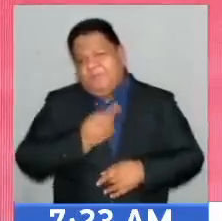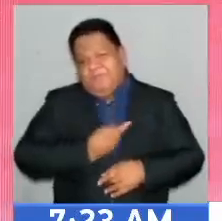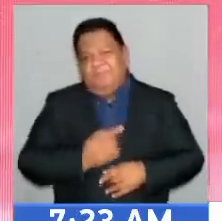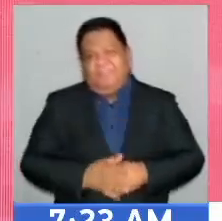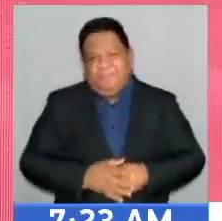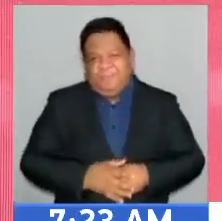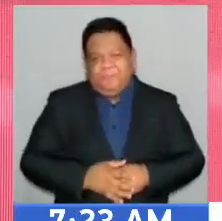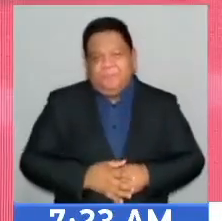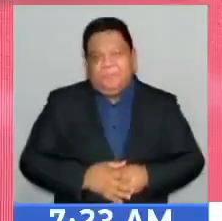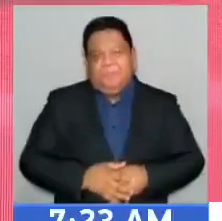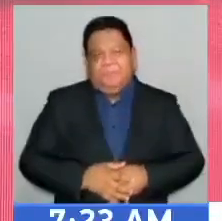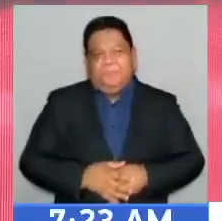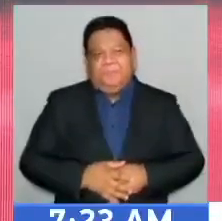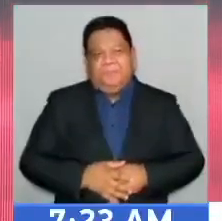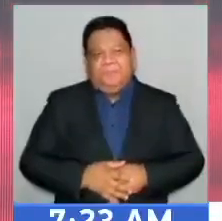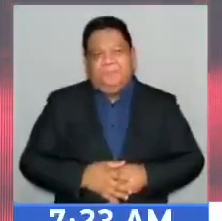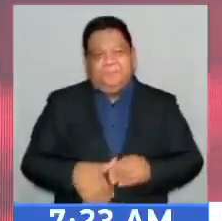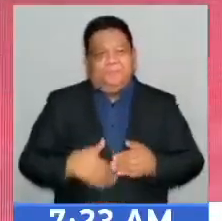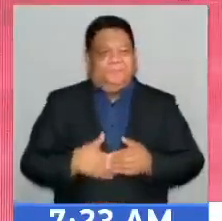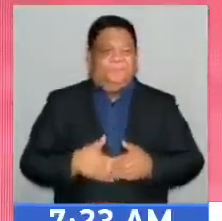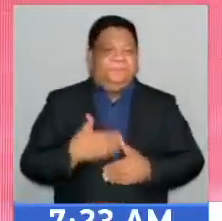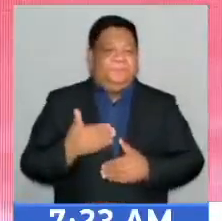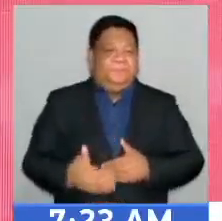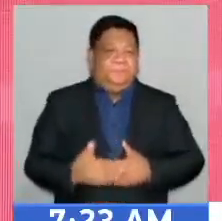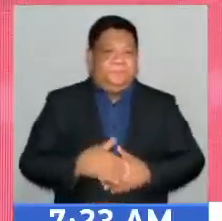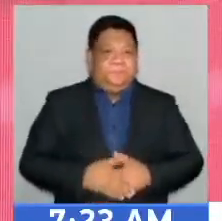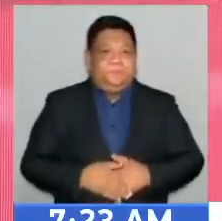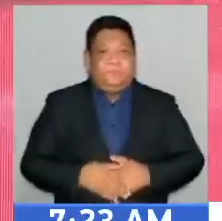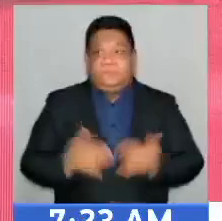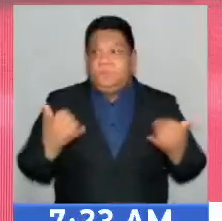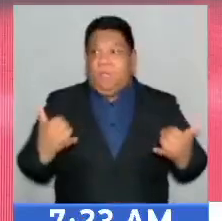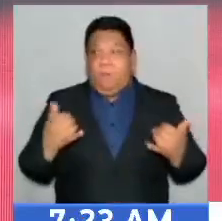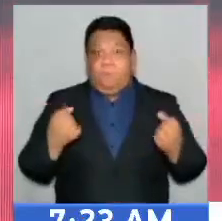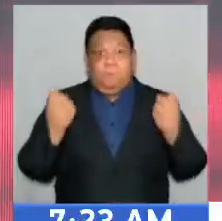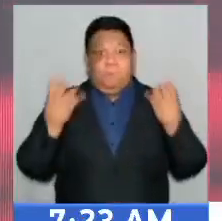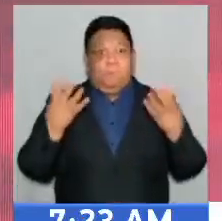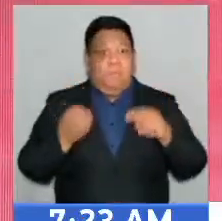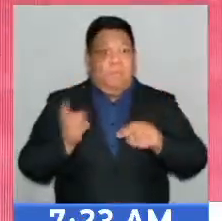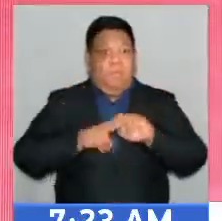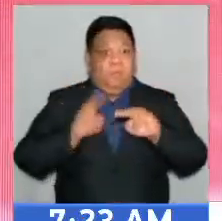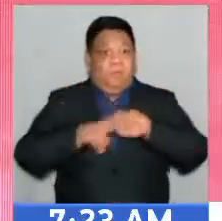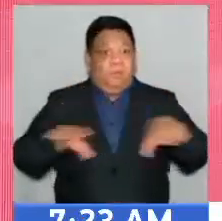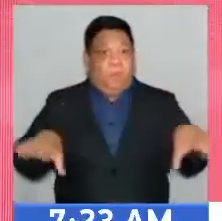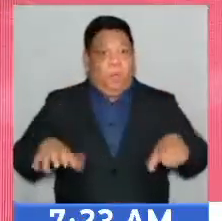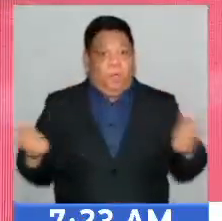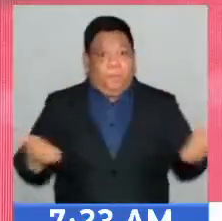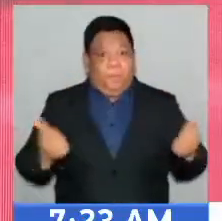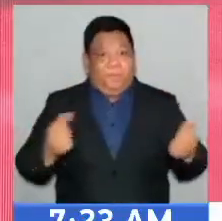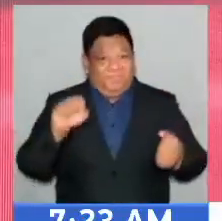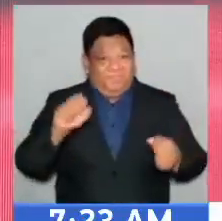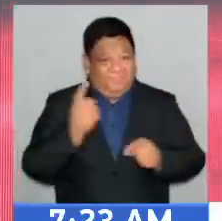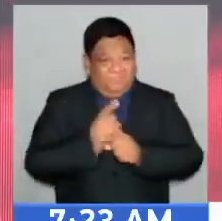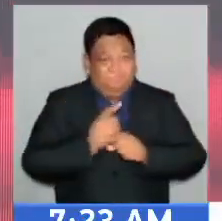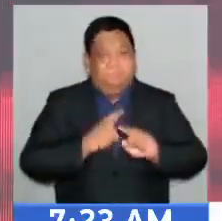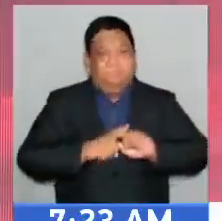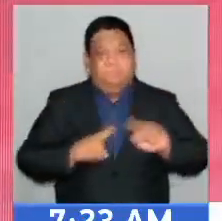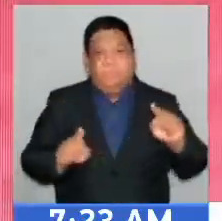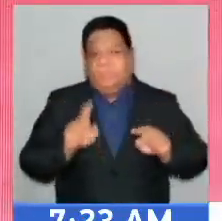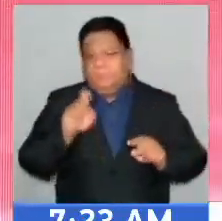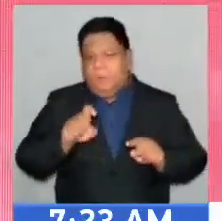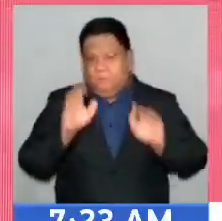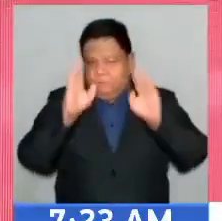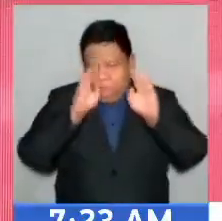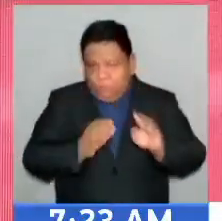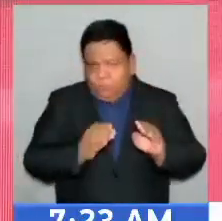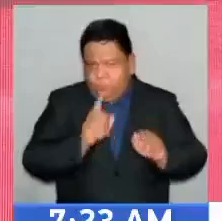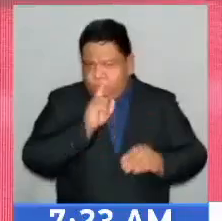Dumami man daw ang job opening sa bansa kumpara ng mga nakaraang taon ng pandemic, dapat pa rin tutukan ang kalidad nito. Lalo na yung para sa kabataan ayon